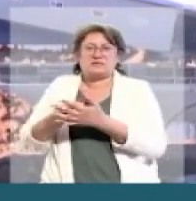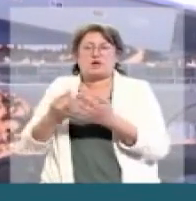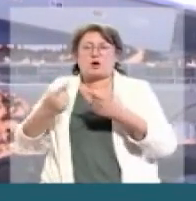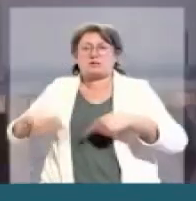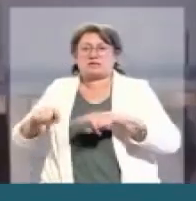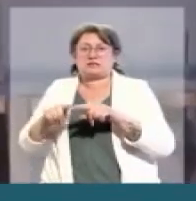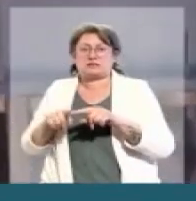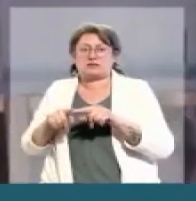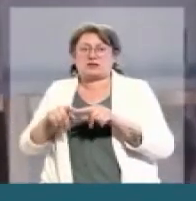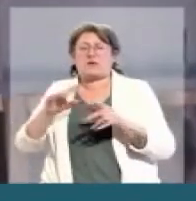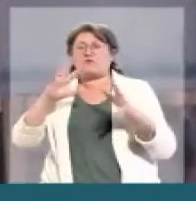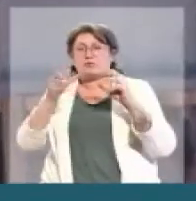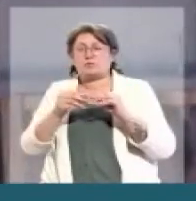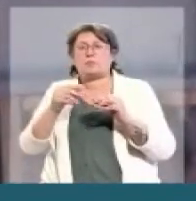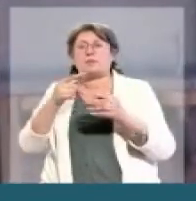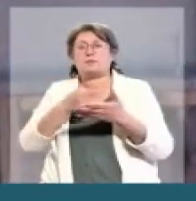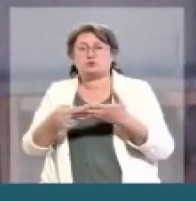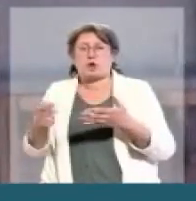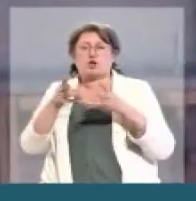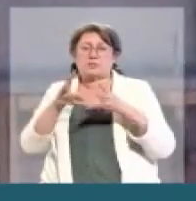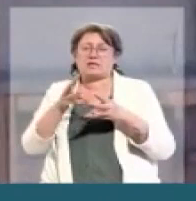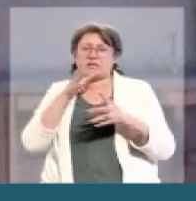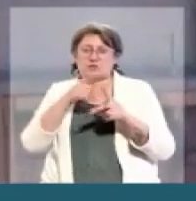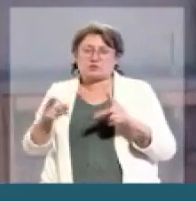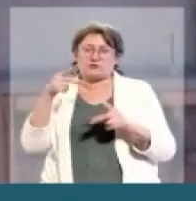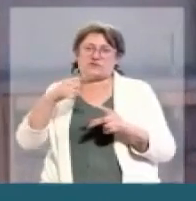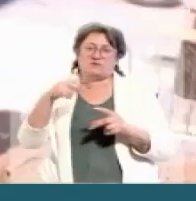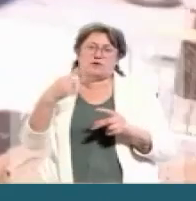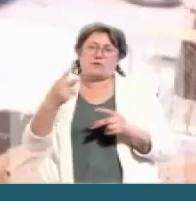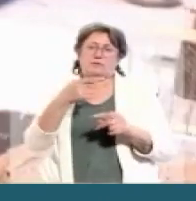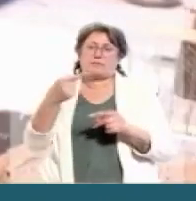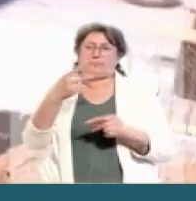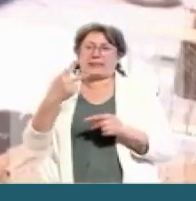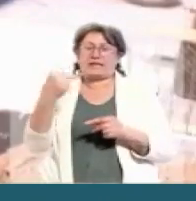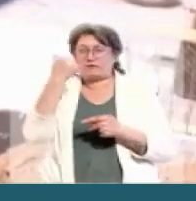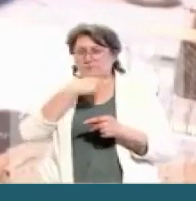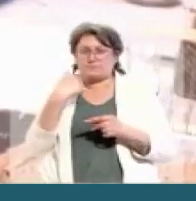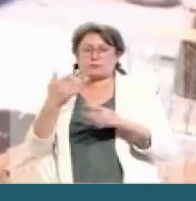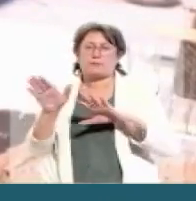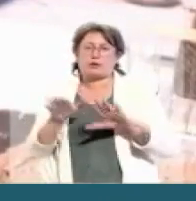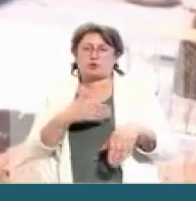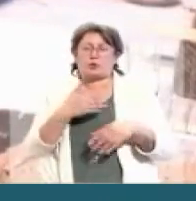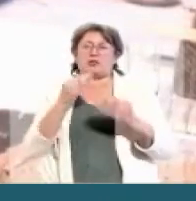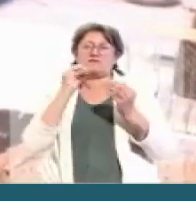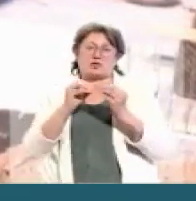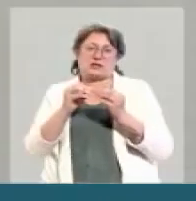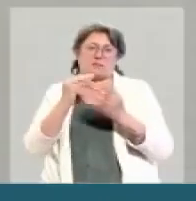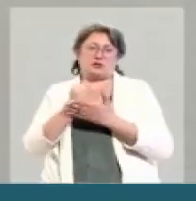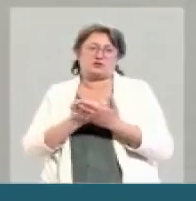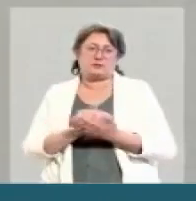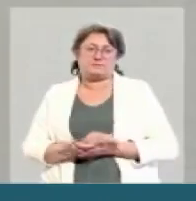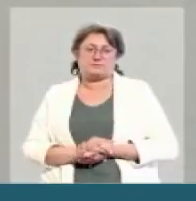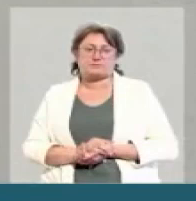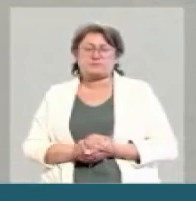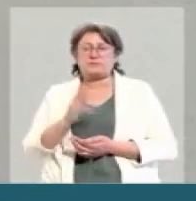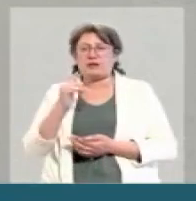подрядной организации. В целом, подчеркнули, отопительный сезон 2022-2023 годов прошел в штатном режиме. В процессе